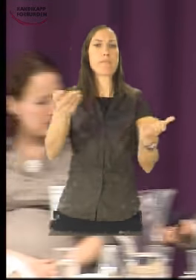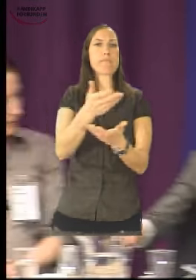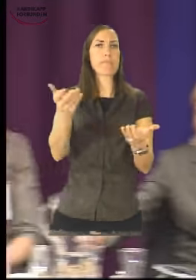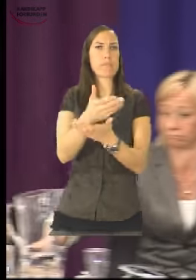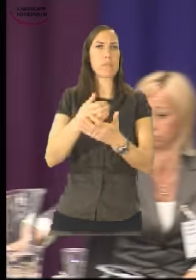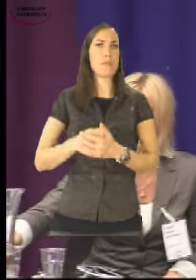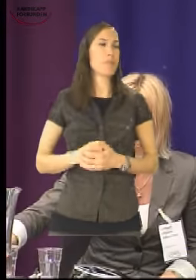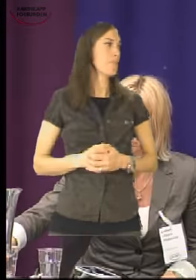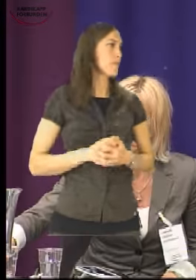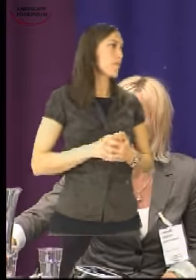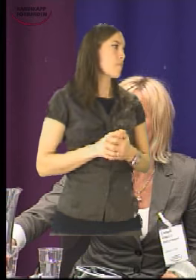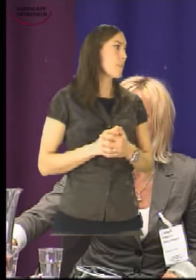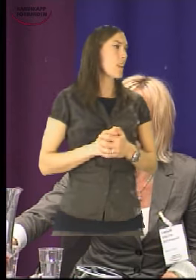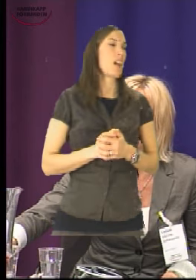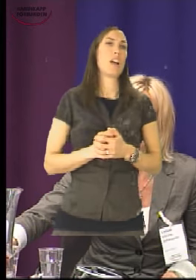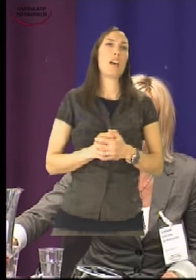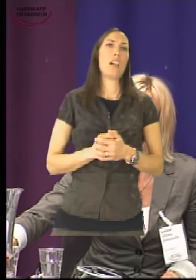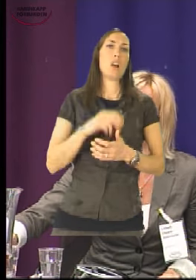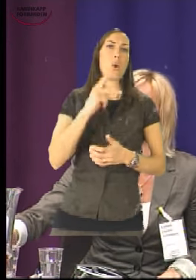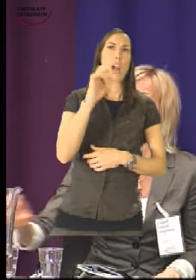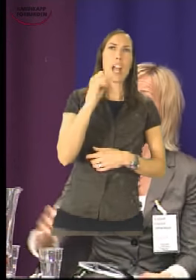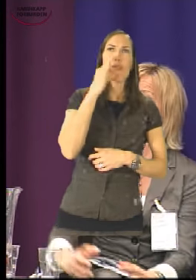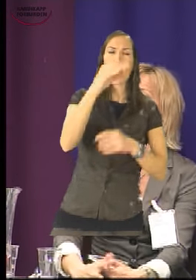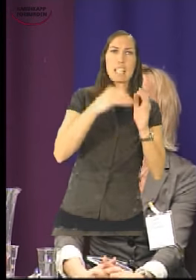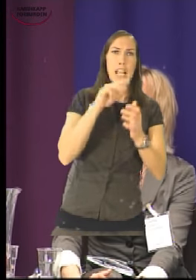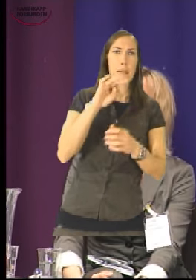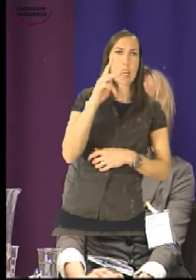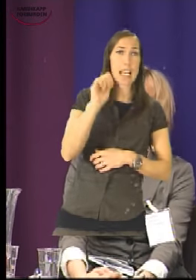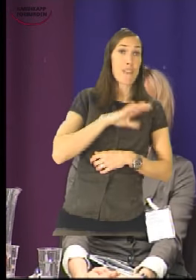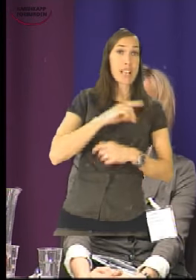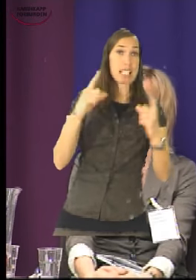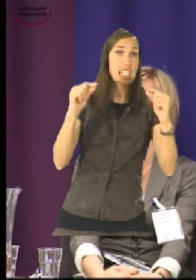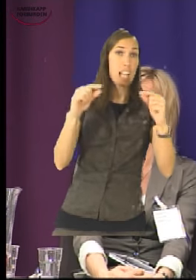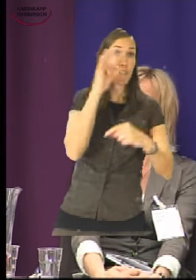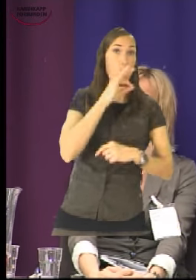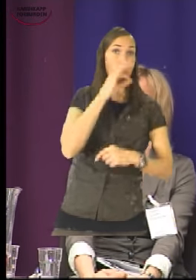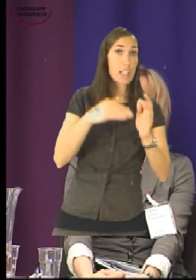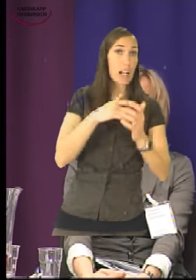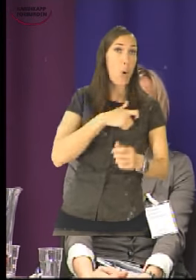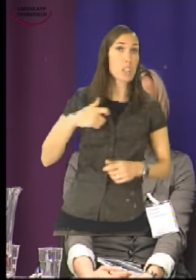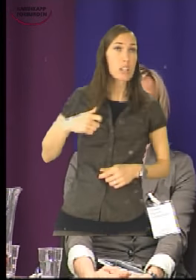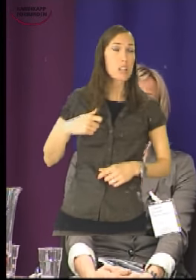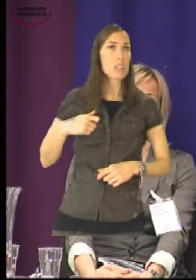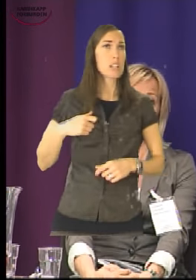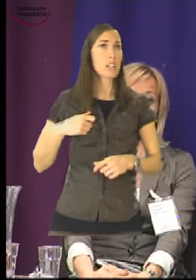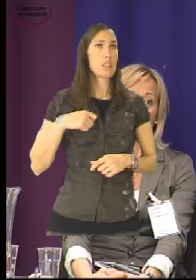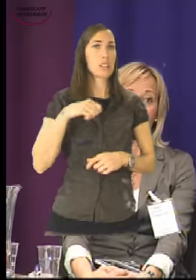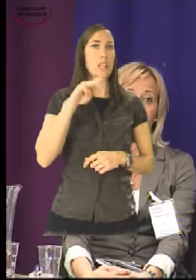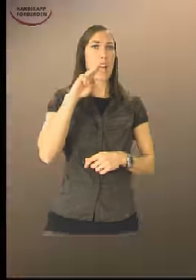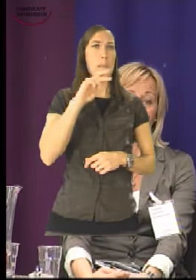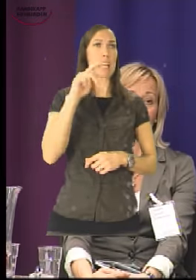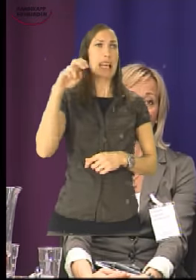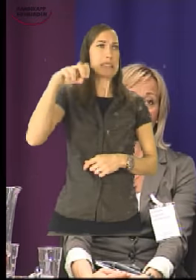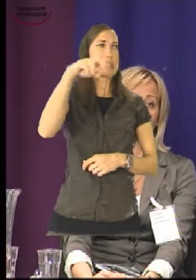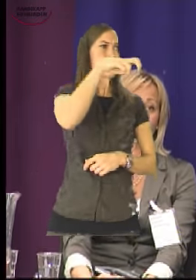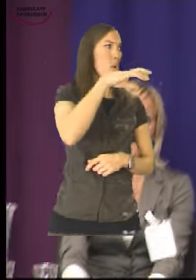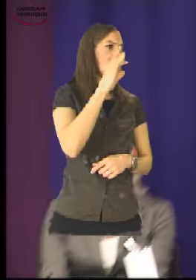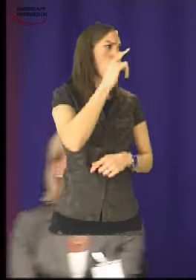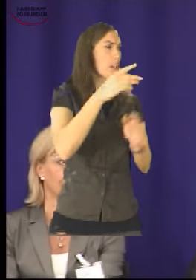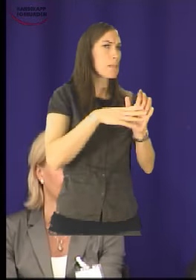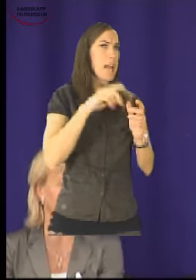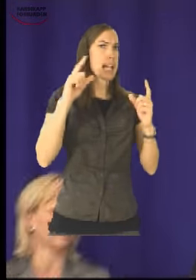har vi några chattfrågor? Hur ser det ut med chatten. Det är så att vi